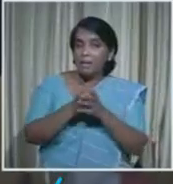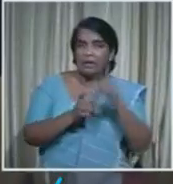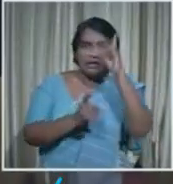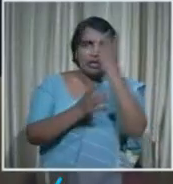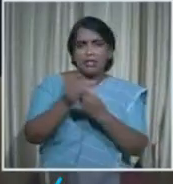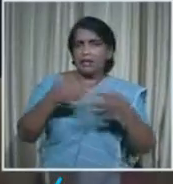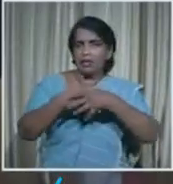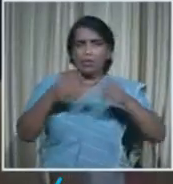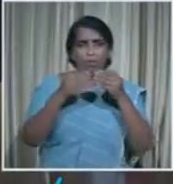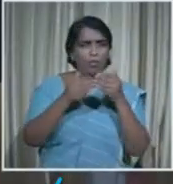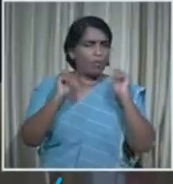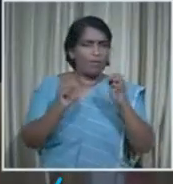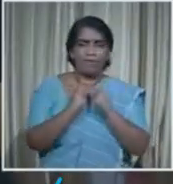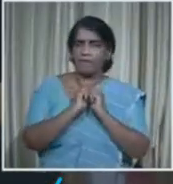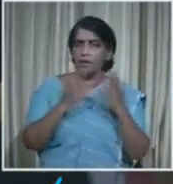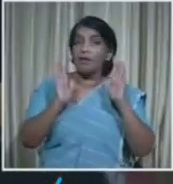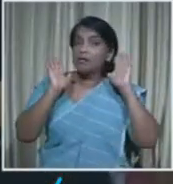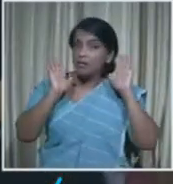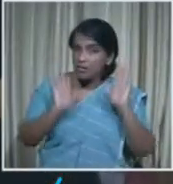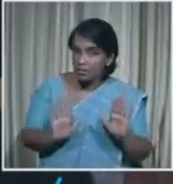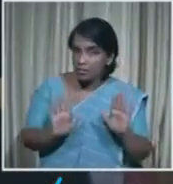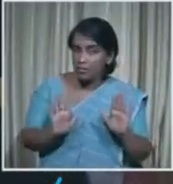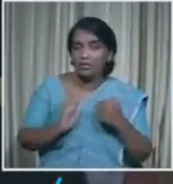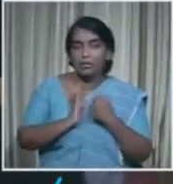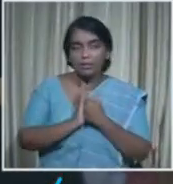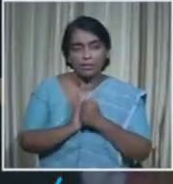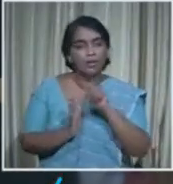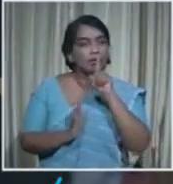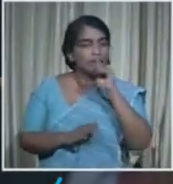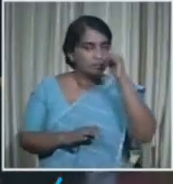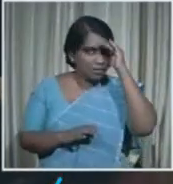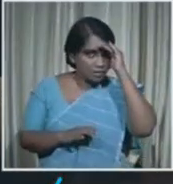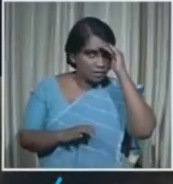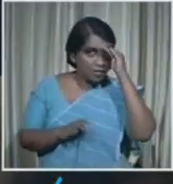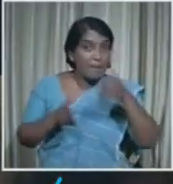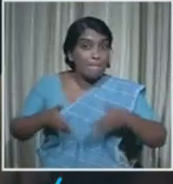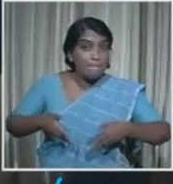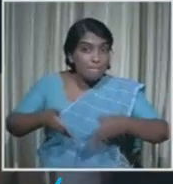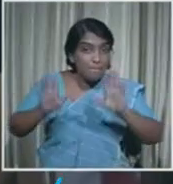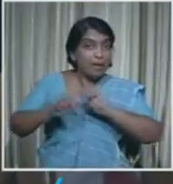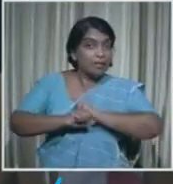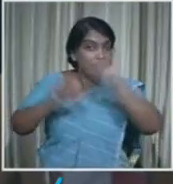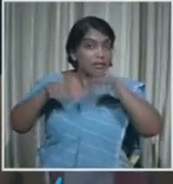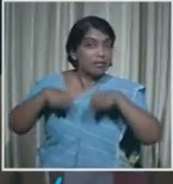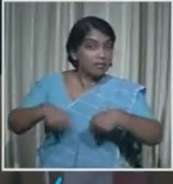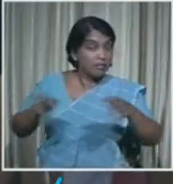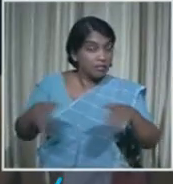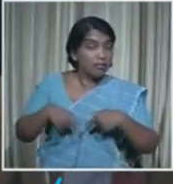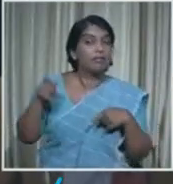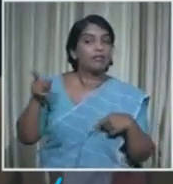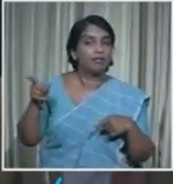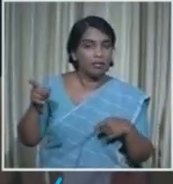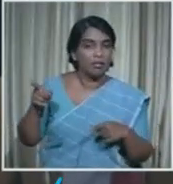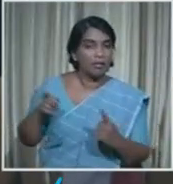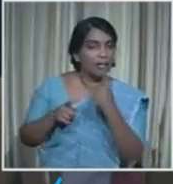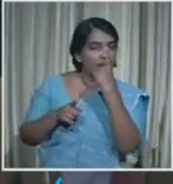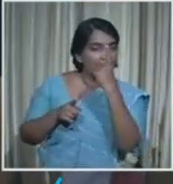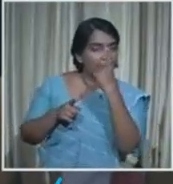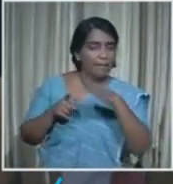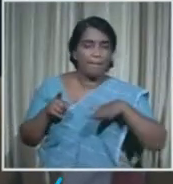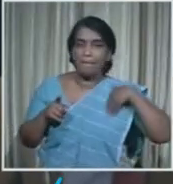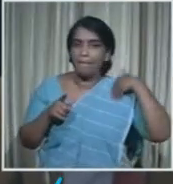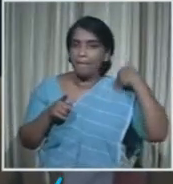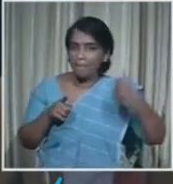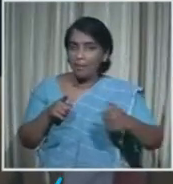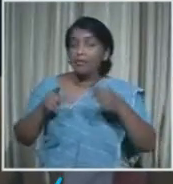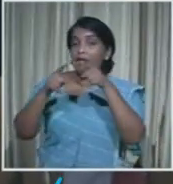කුල ආගම් බඩක් නැහැ. නමුත් ගරු කතානායකතුමනි වීදියේ සටන මේ වෙලාවේ තියෙන්නේ එක තැනක් මුල් කරගෙන.